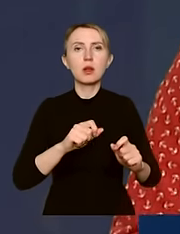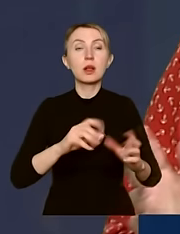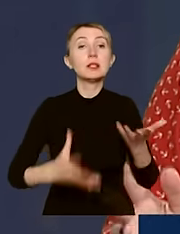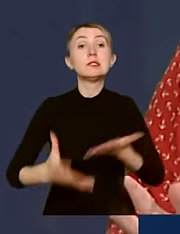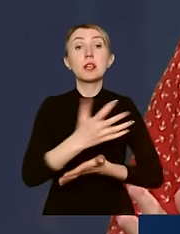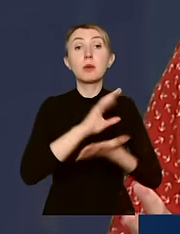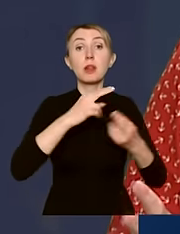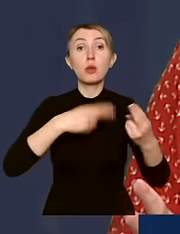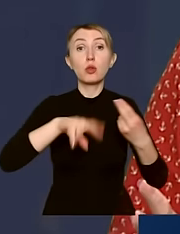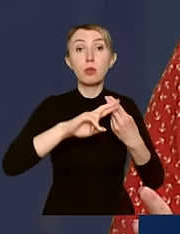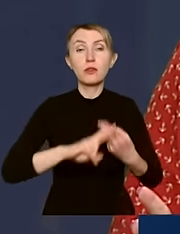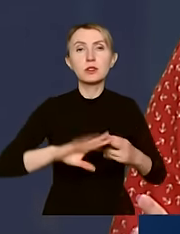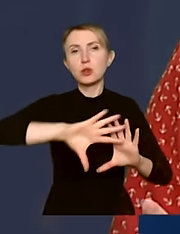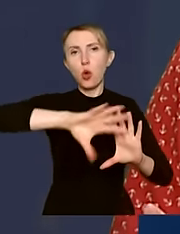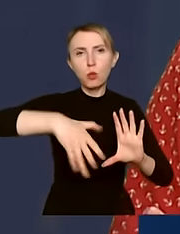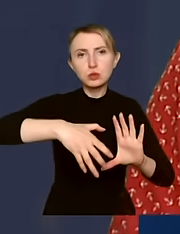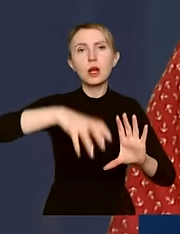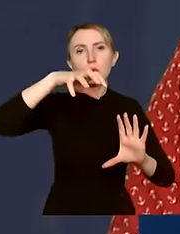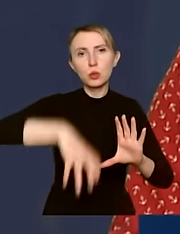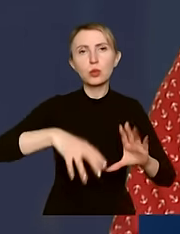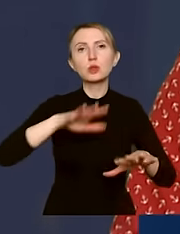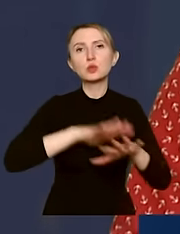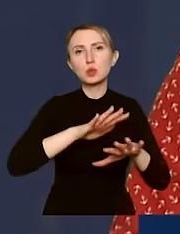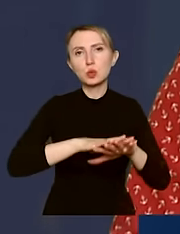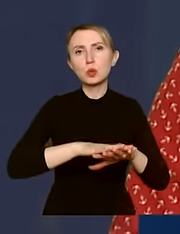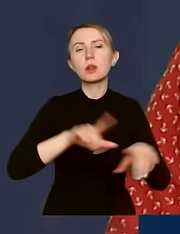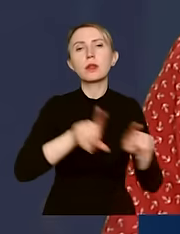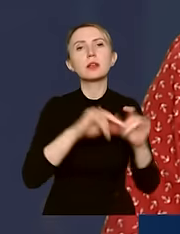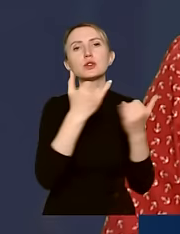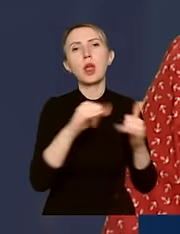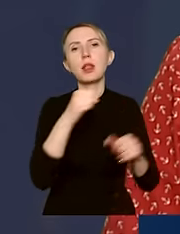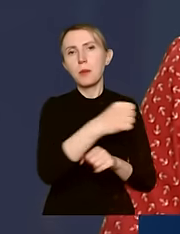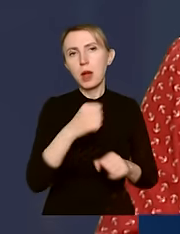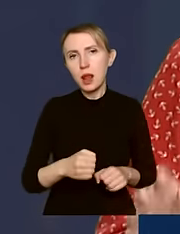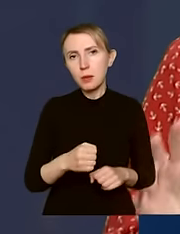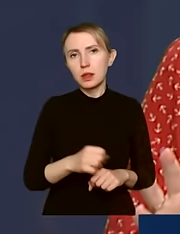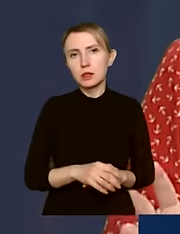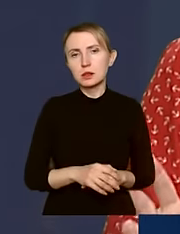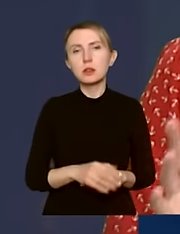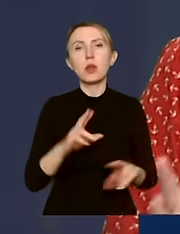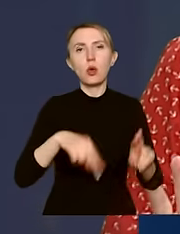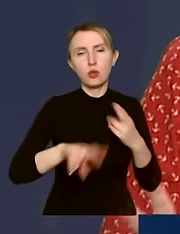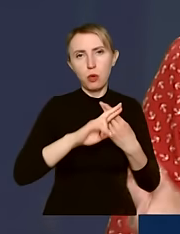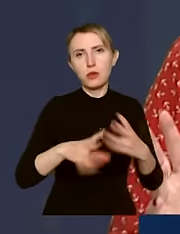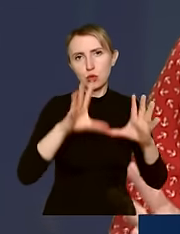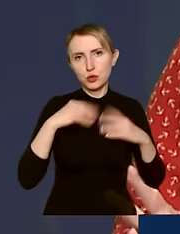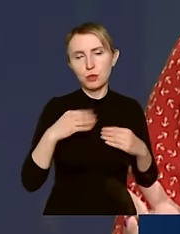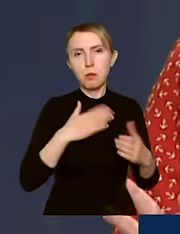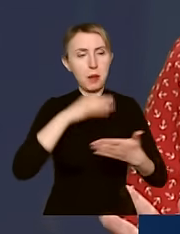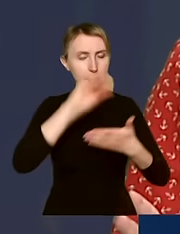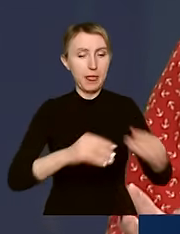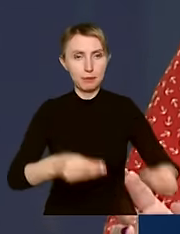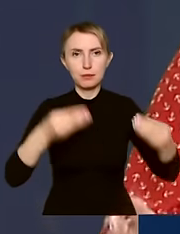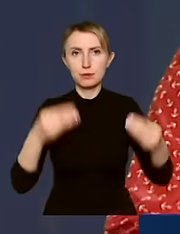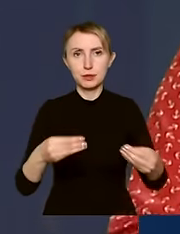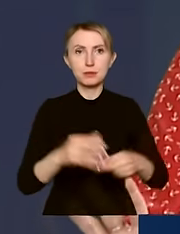odpowiedzi z całego obszaru dotyczącego infrastruktury, także innych parlamentarzystów. I tę odpowiedź dostałam. Mam ją na piśmie, generalnie,